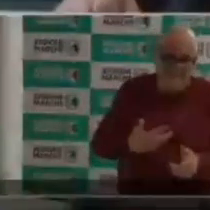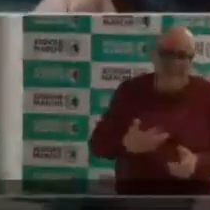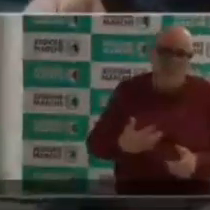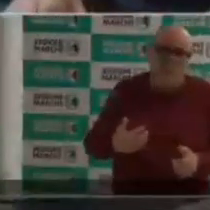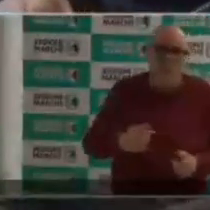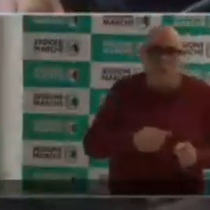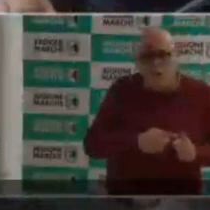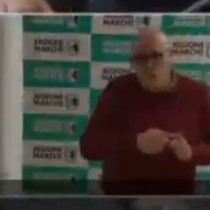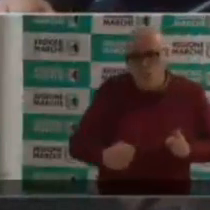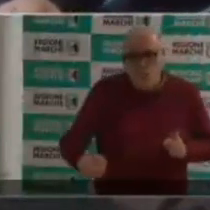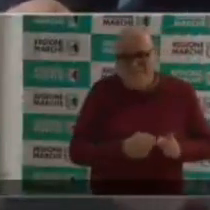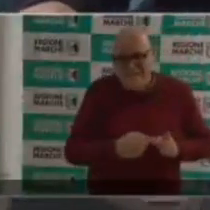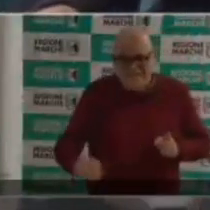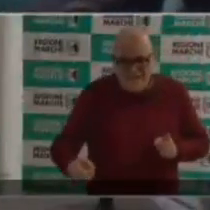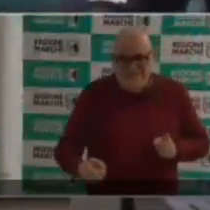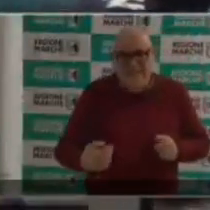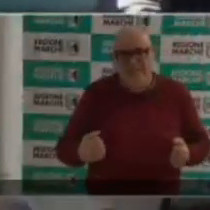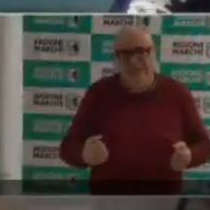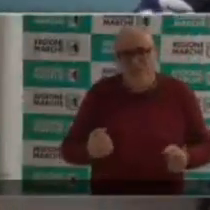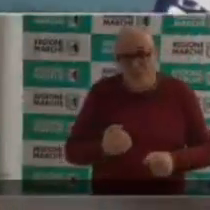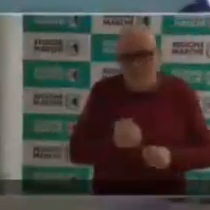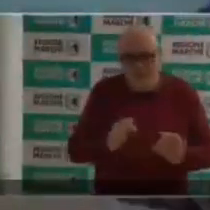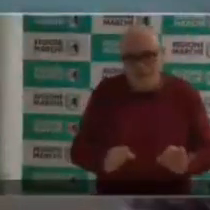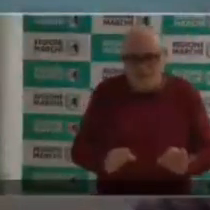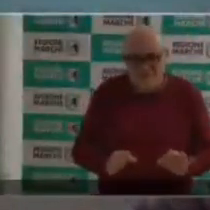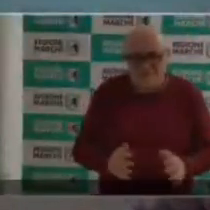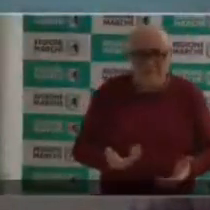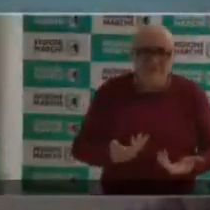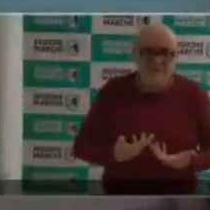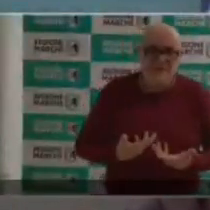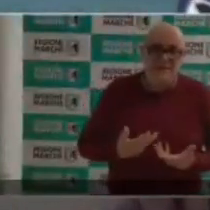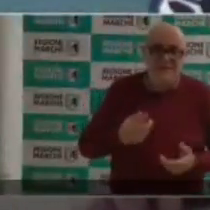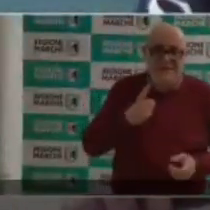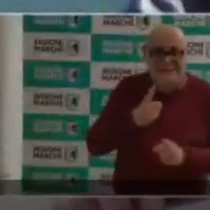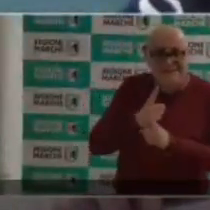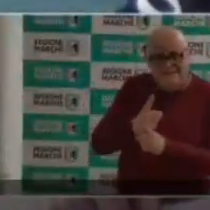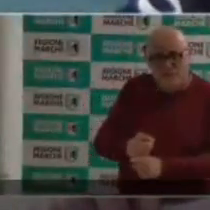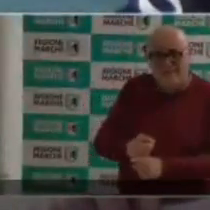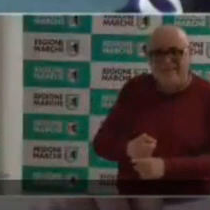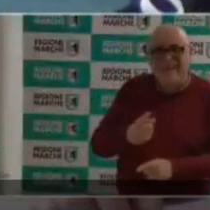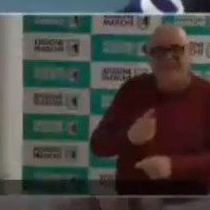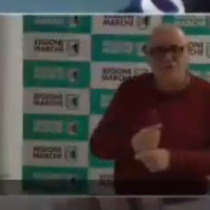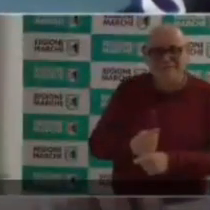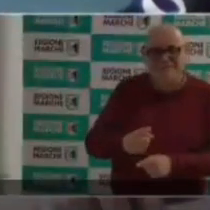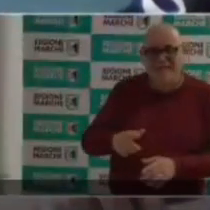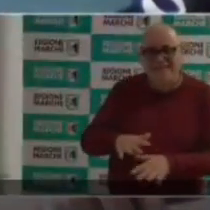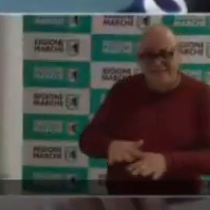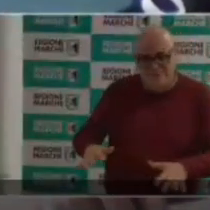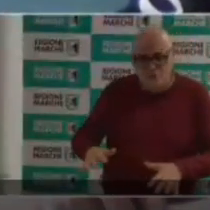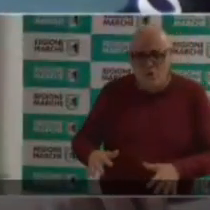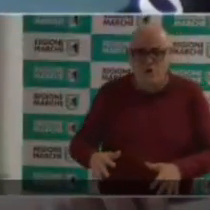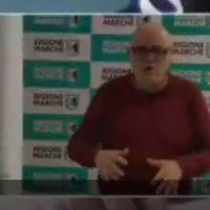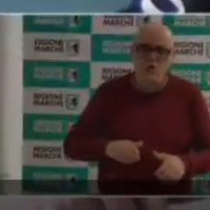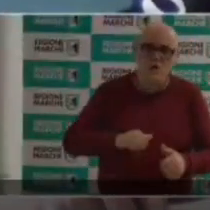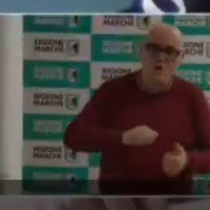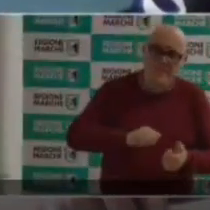coordinandoci ecco, a seconda no, delle varie necessità del territorio, a seconda delle modifiche anche che avvengono in